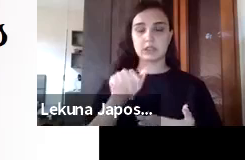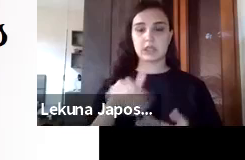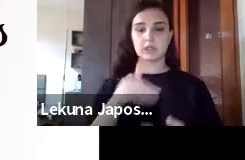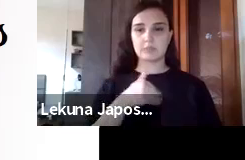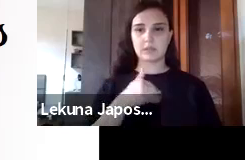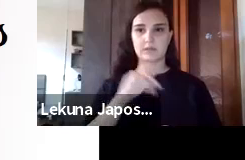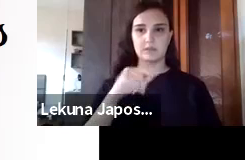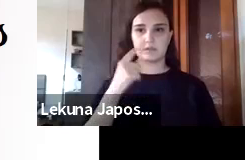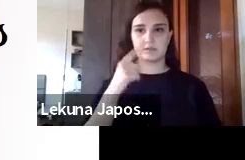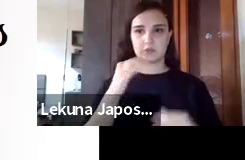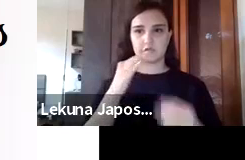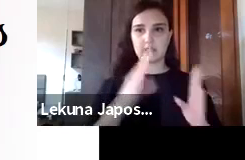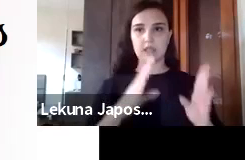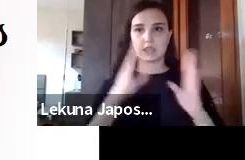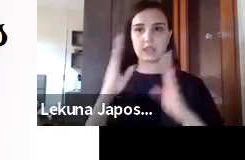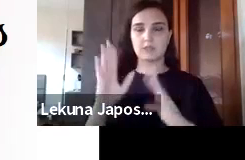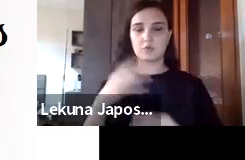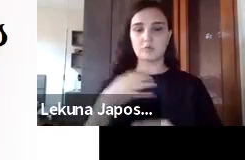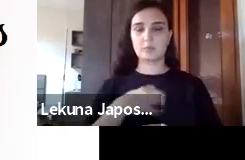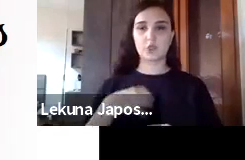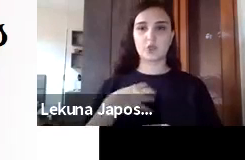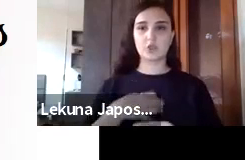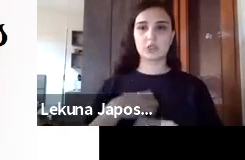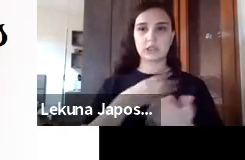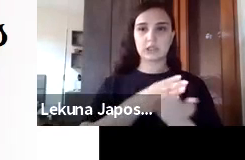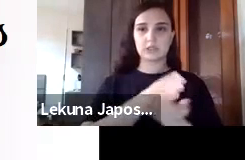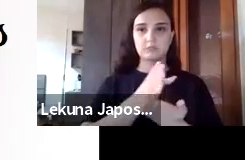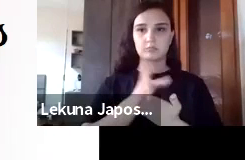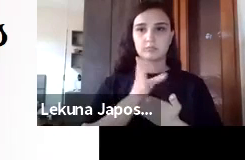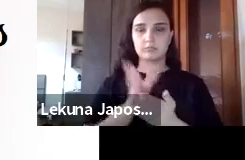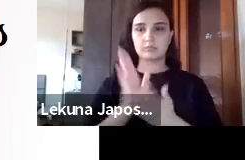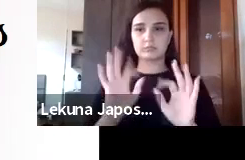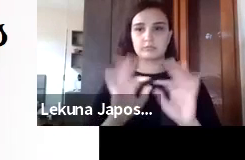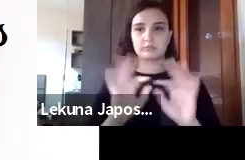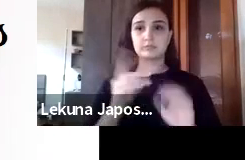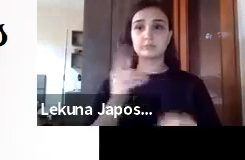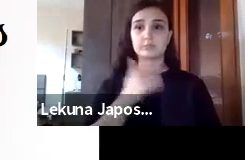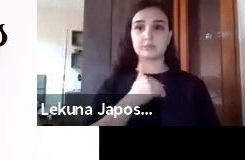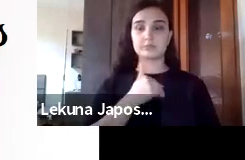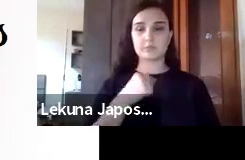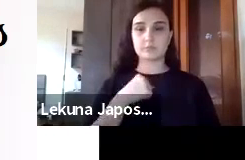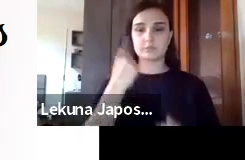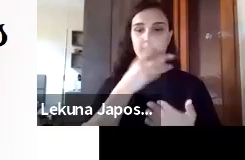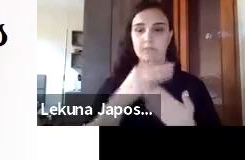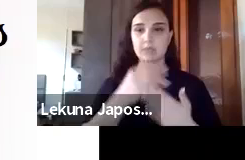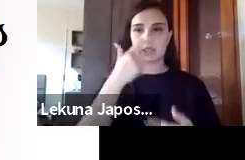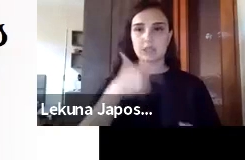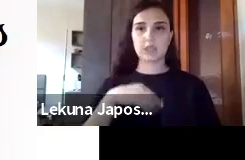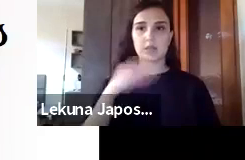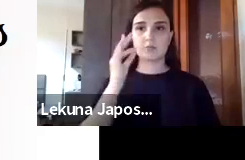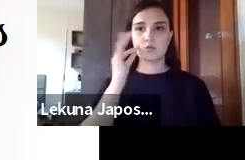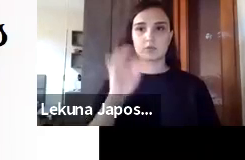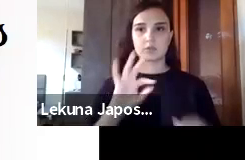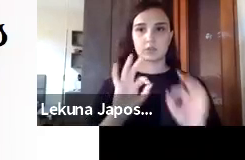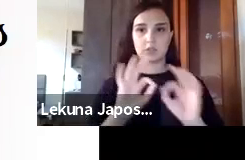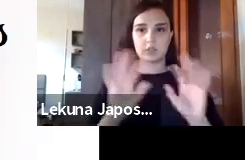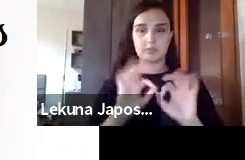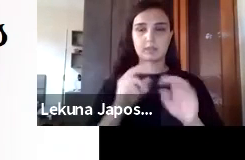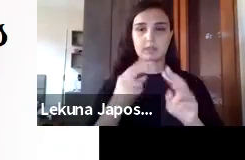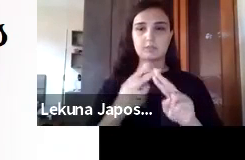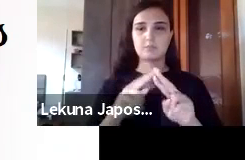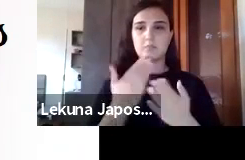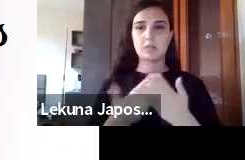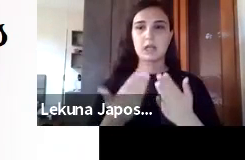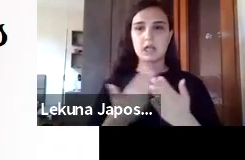აღნიშნო, შემდეგ გადავალთ უკვე პრიორიტეტებზე. ერთი რაღაც მინდა ვთქვა ჩემი პირადი გამოცდილებიდან და ეს მაგალითი